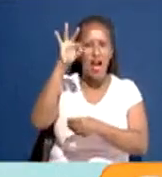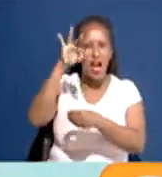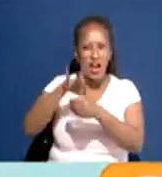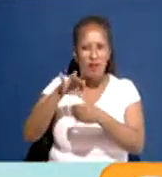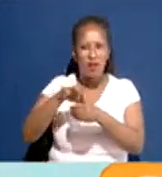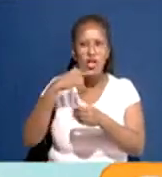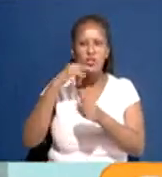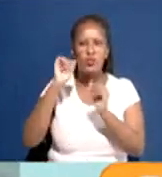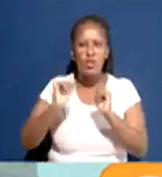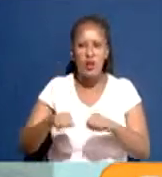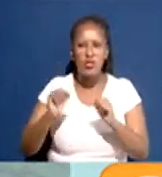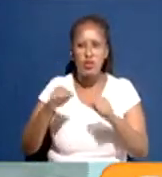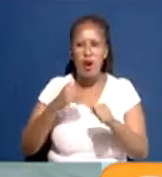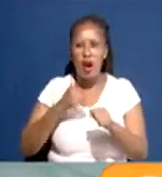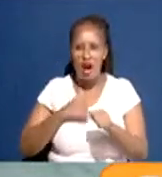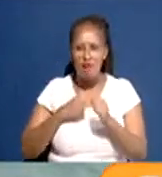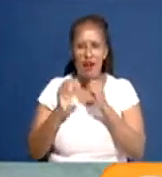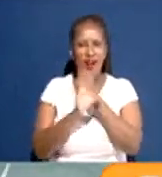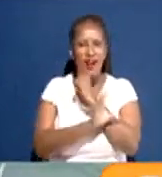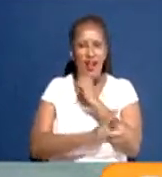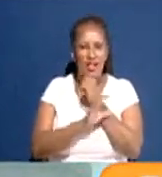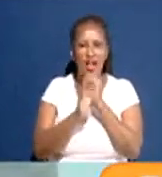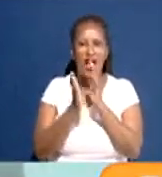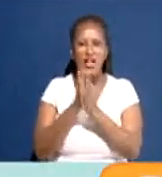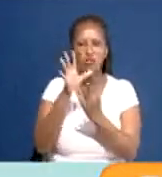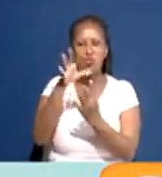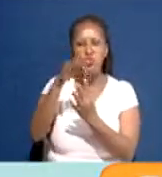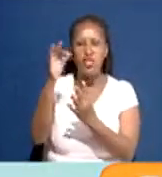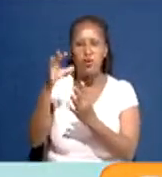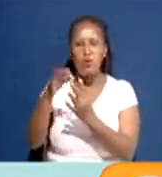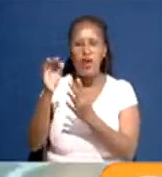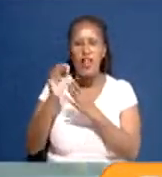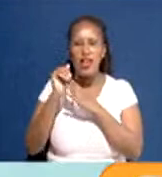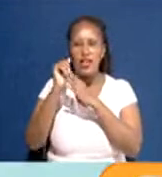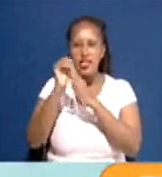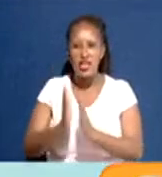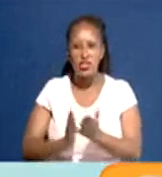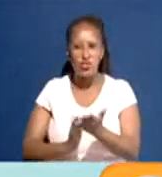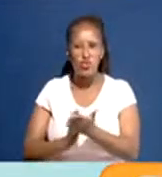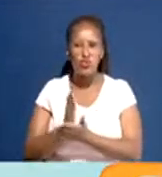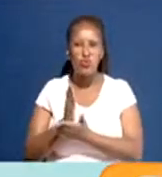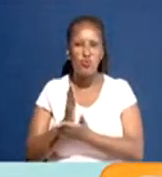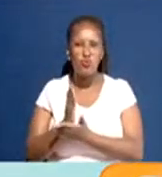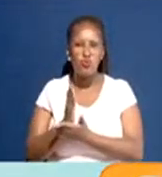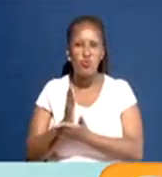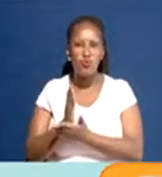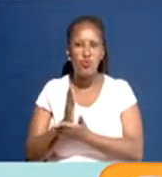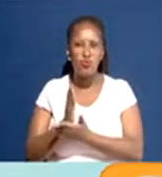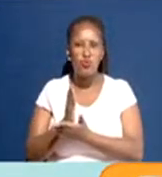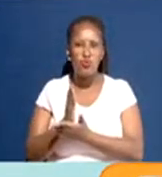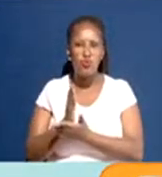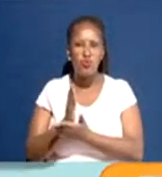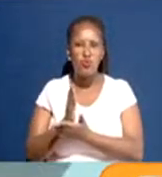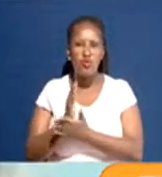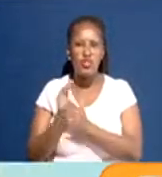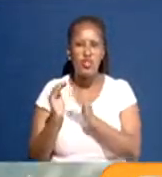na demokrasia na tuchague viongozi wetu kupitia kwa njia